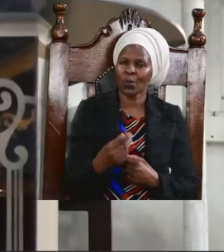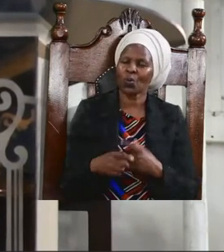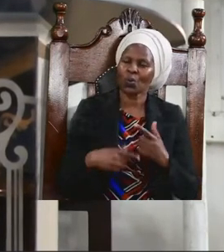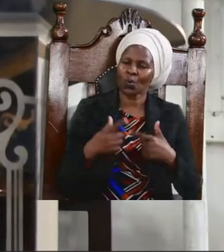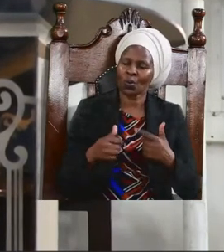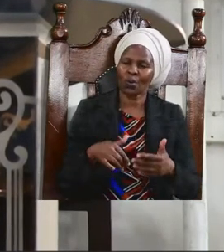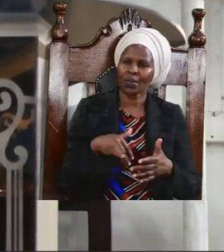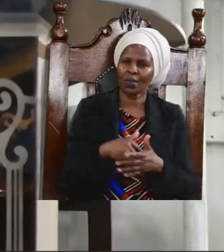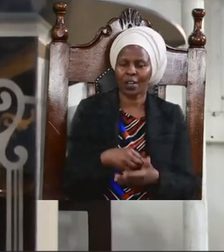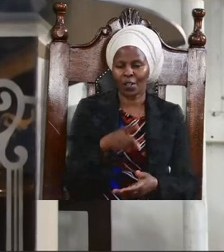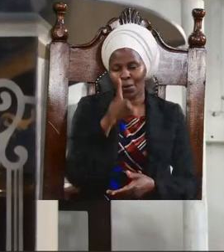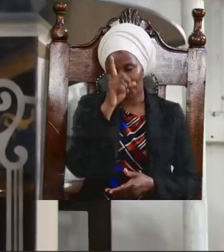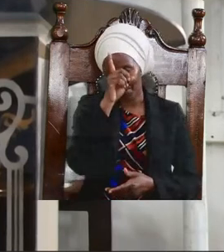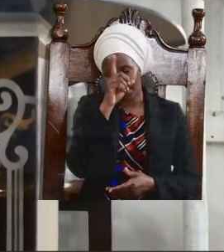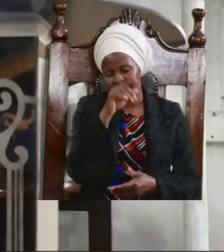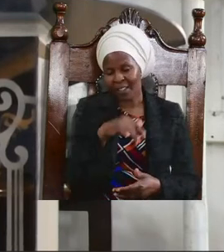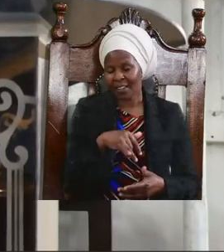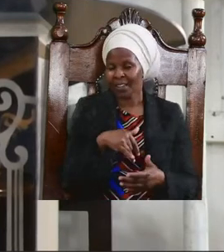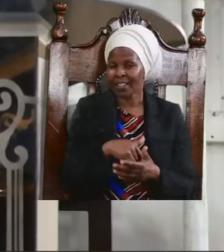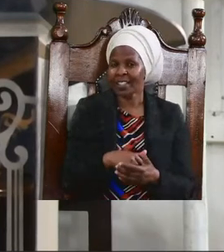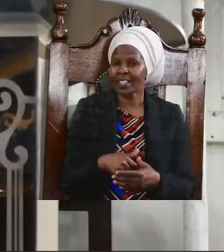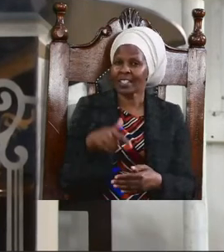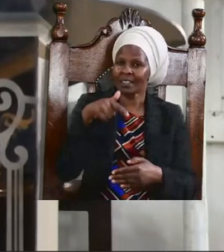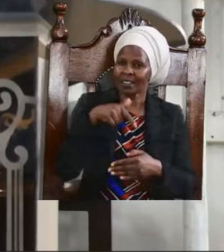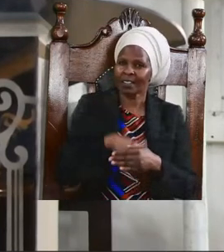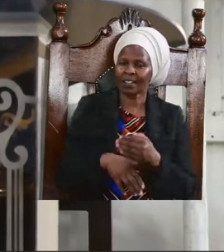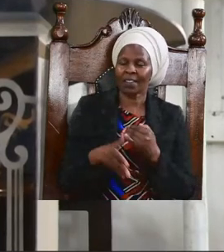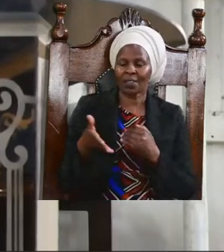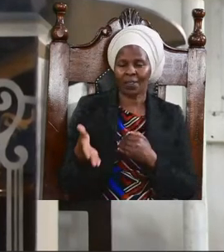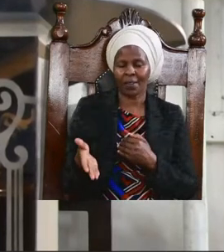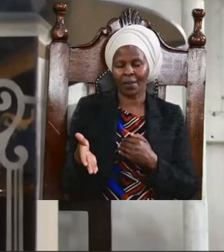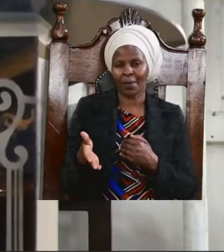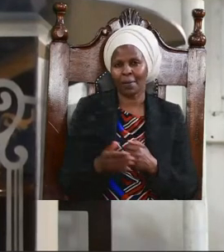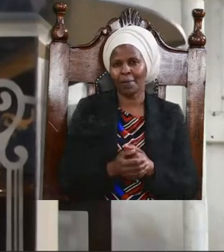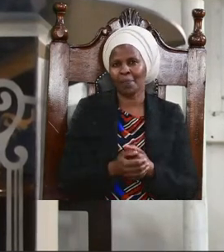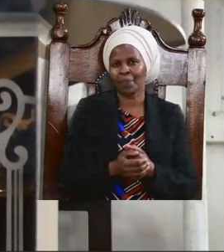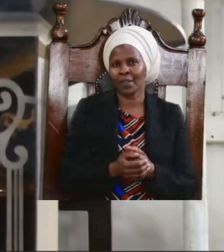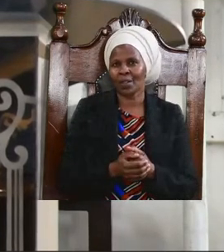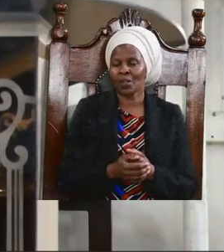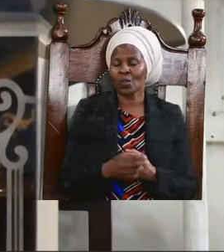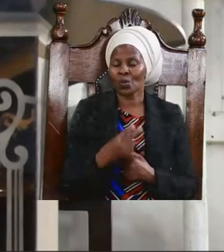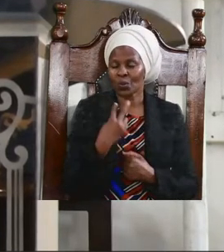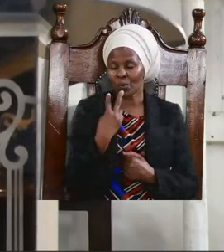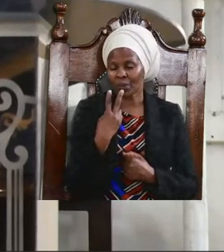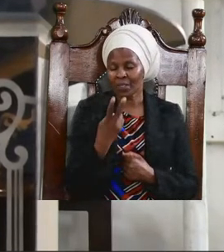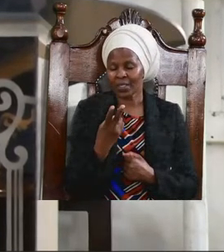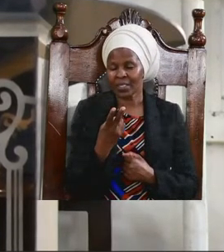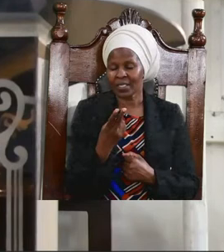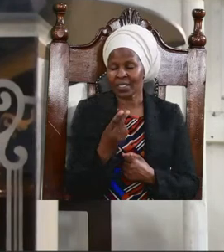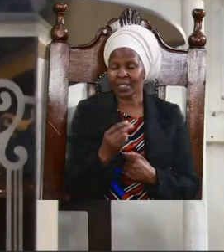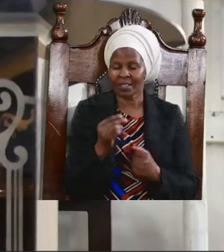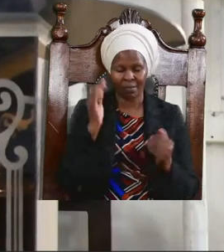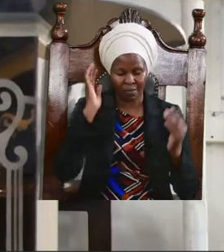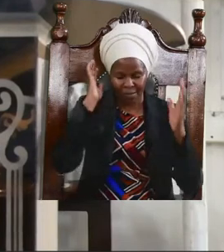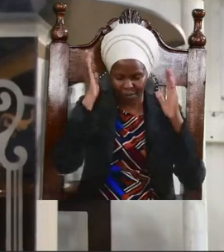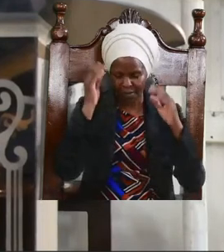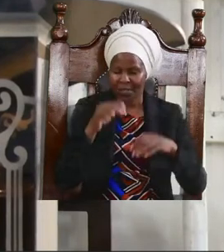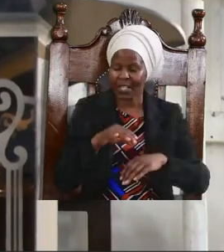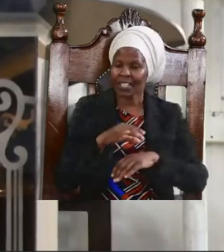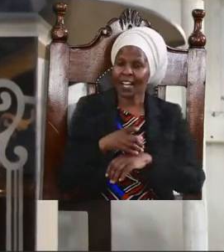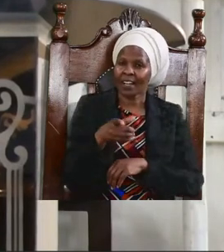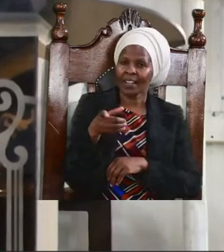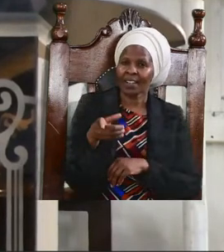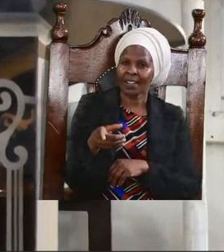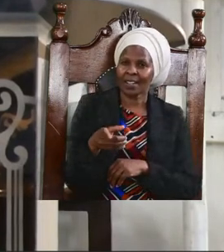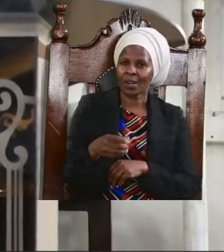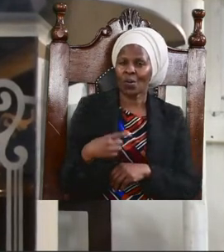kijiji kinachowakabili, na katika kuingia ndani yake, mara mtaona mwanapunda amefungwa